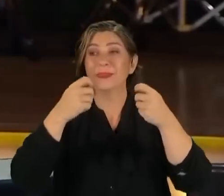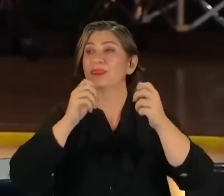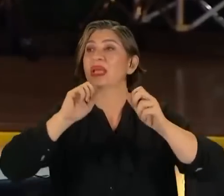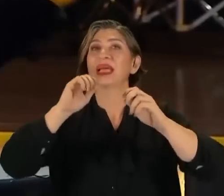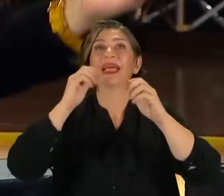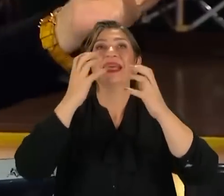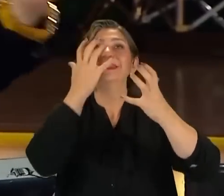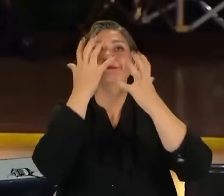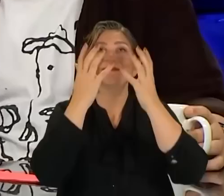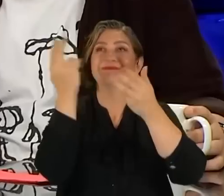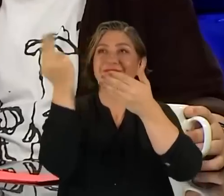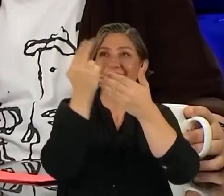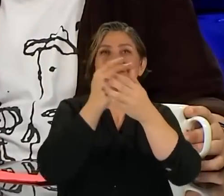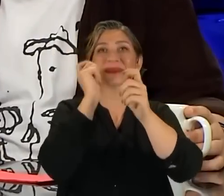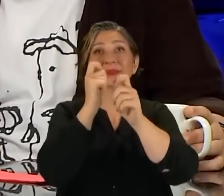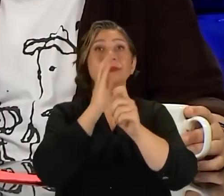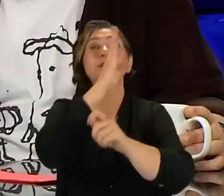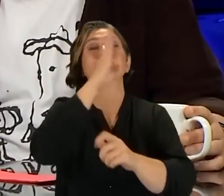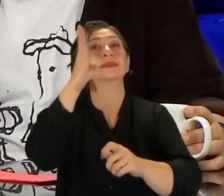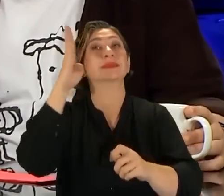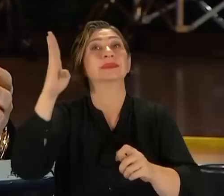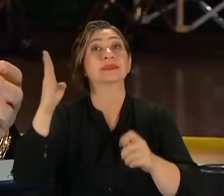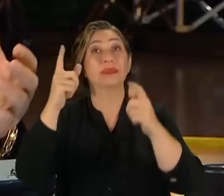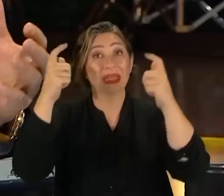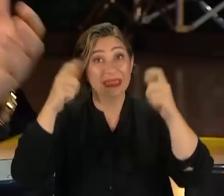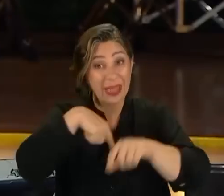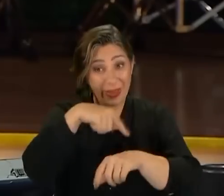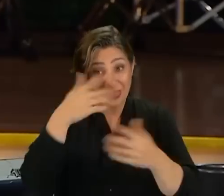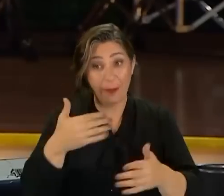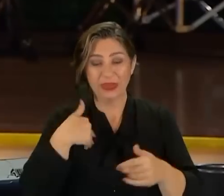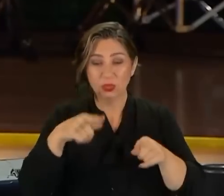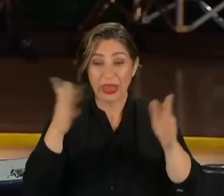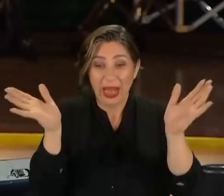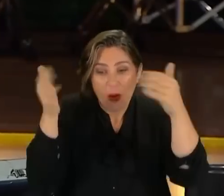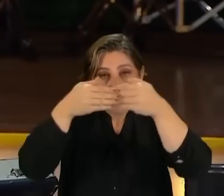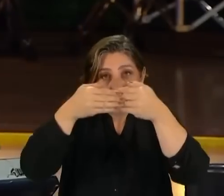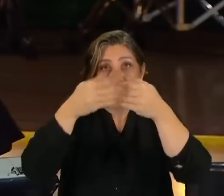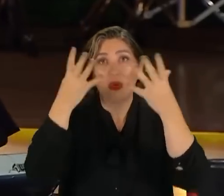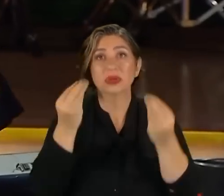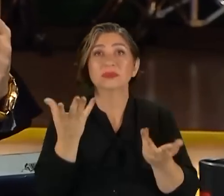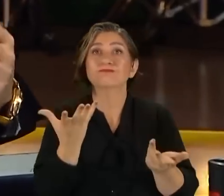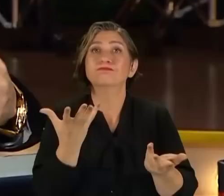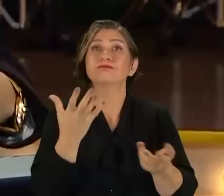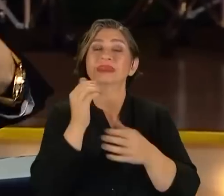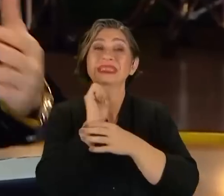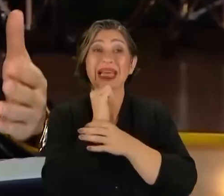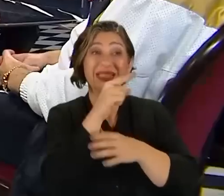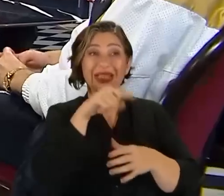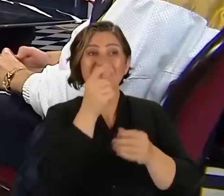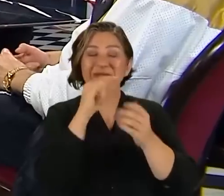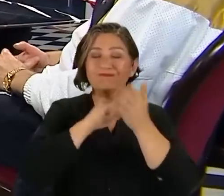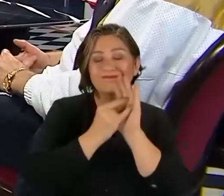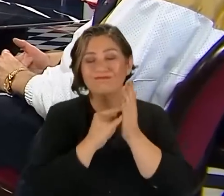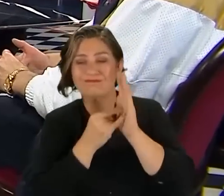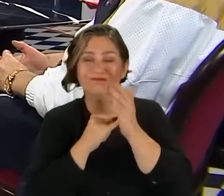sanatların ülkeden ülkeye yolculuk yaptığı bir dönemde bizim bu kadar içe kapanık olmamız maalesef sanatçıların kıt